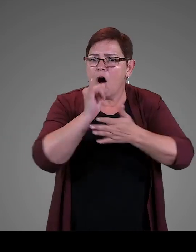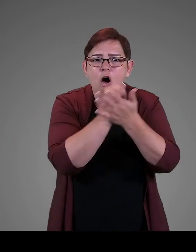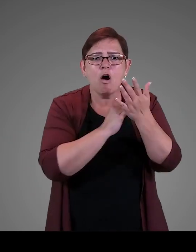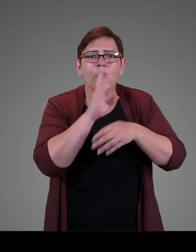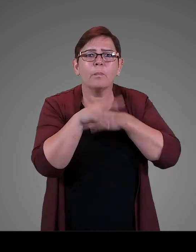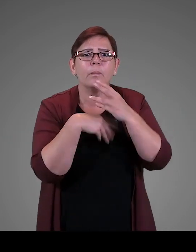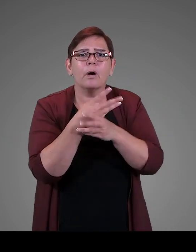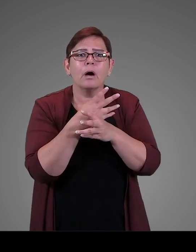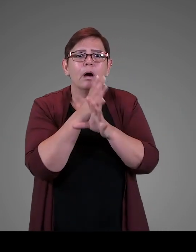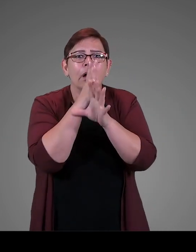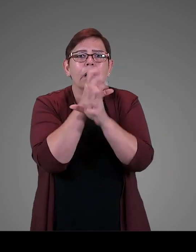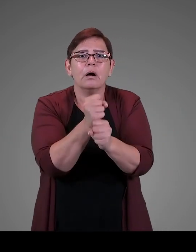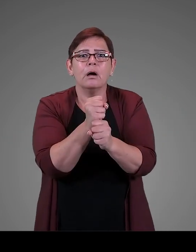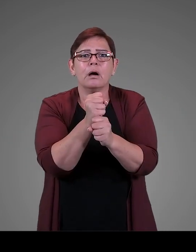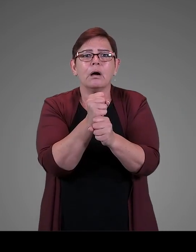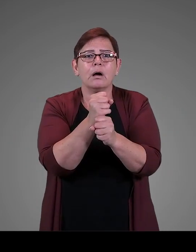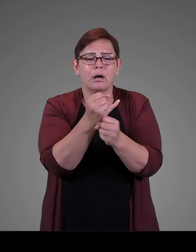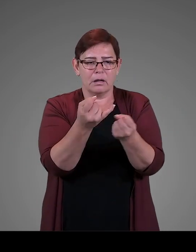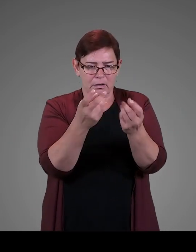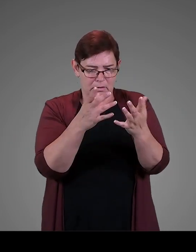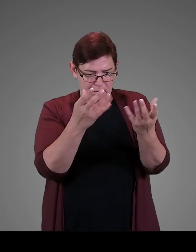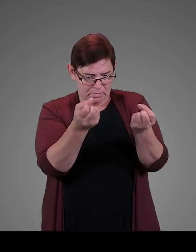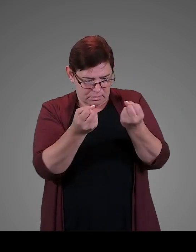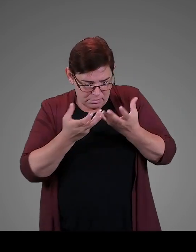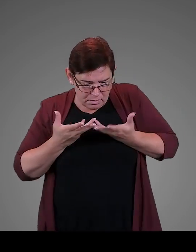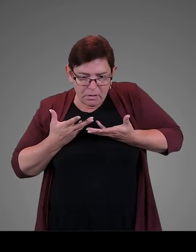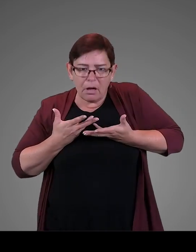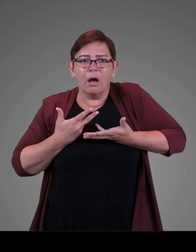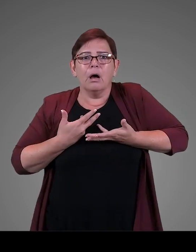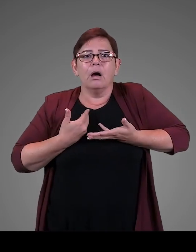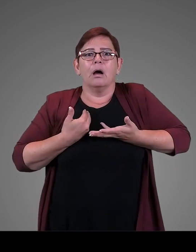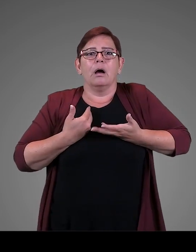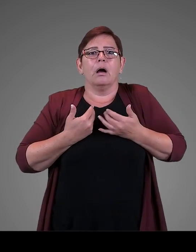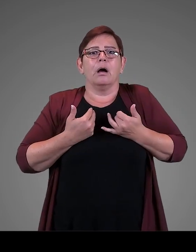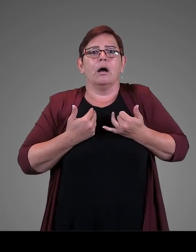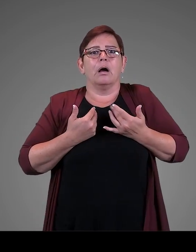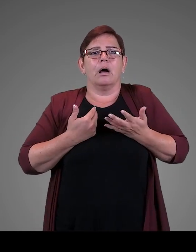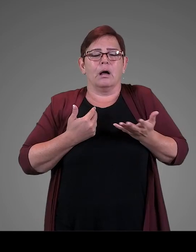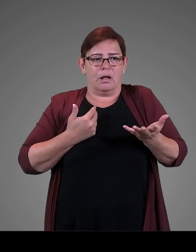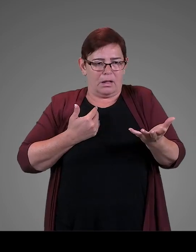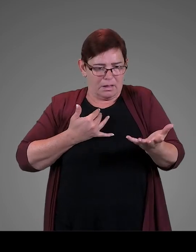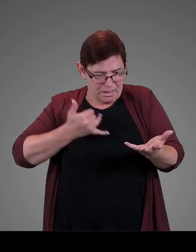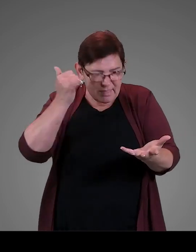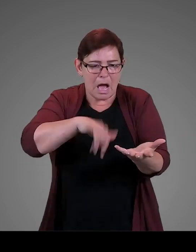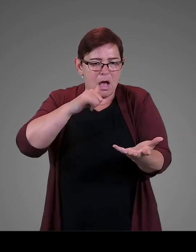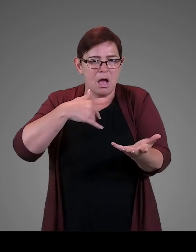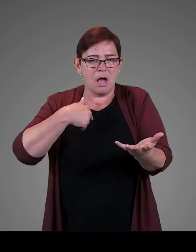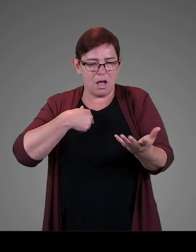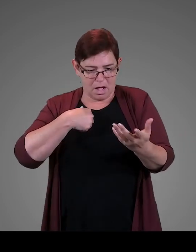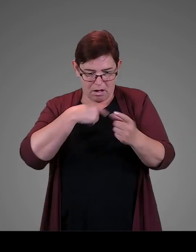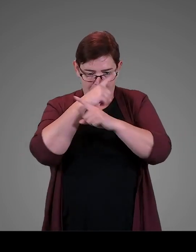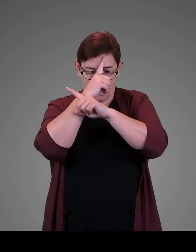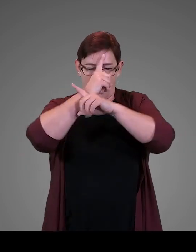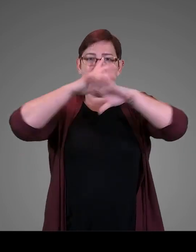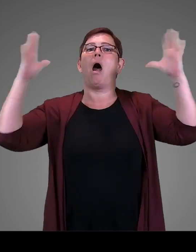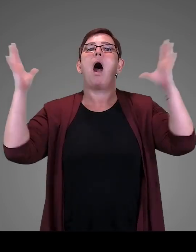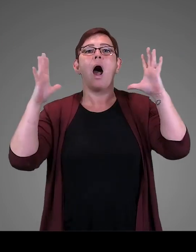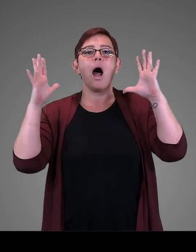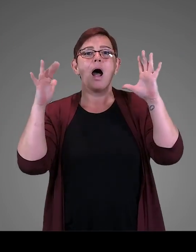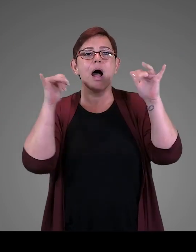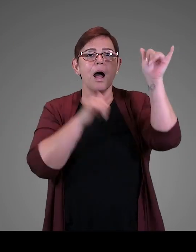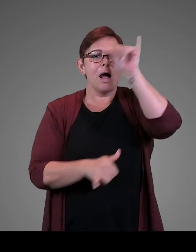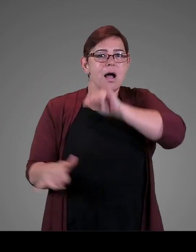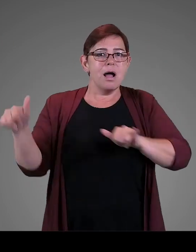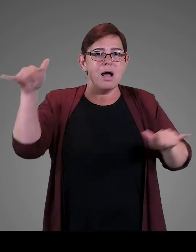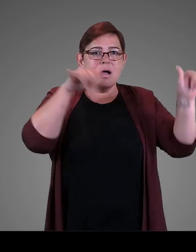découvrais le milieu de l'art qui m'intéressait, qui me parlait, puis qui me disait, ça, là, c'est ça. C'était comme une révélation,